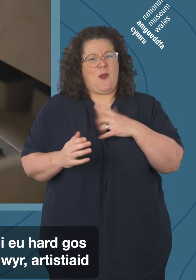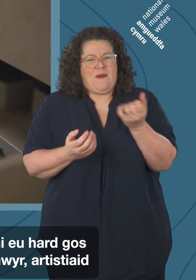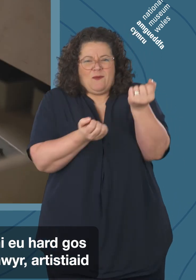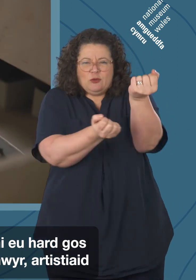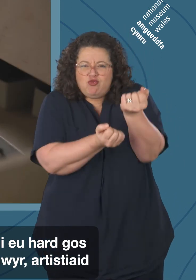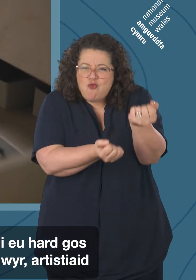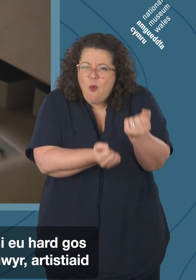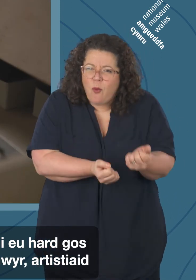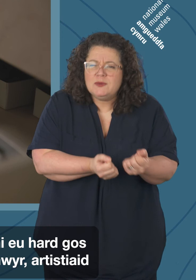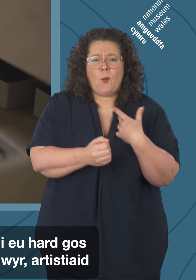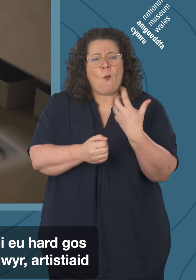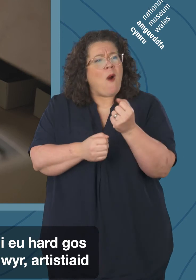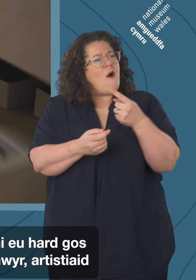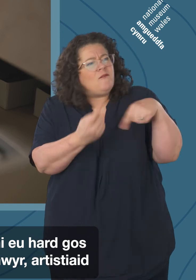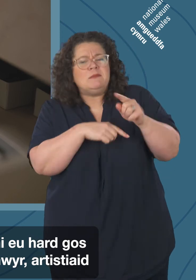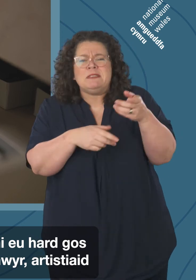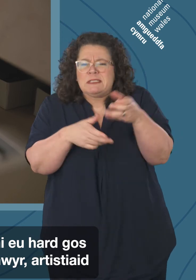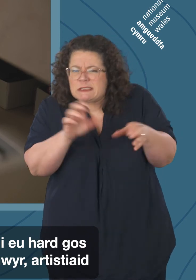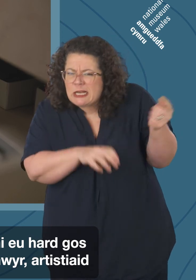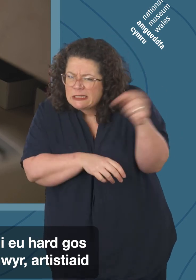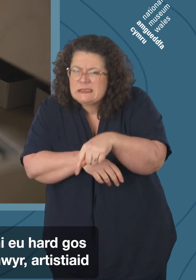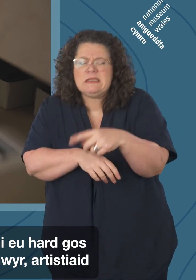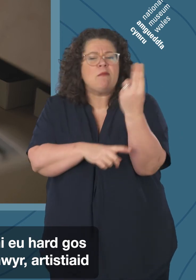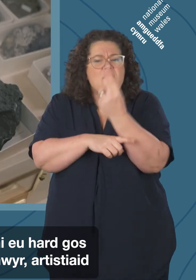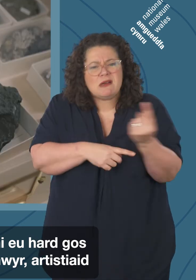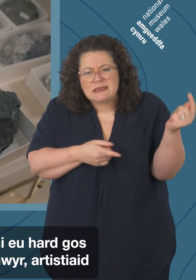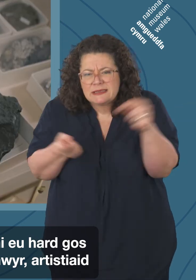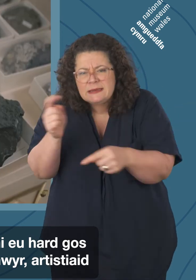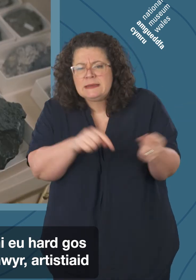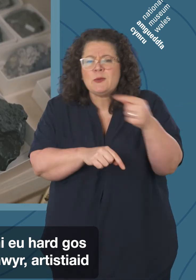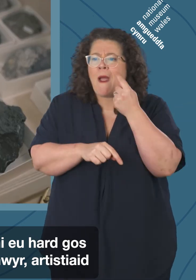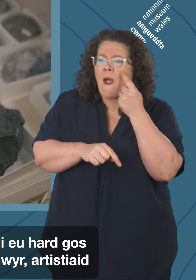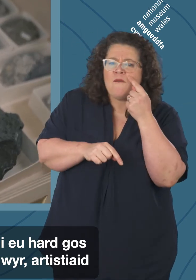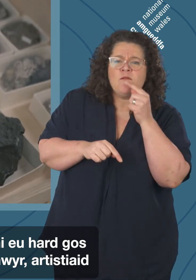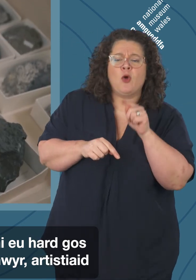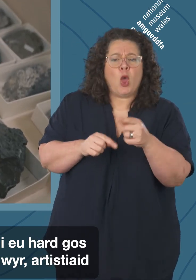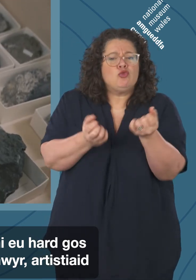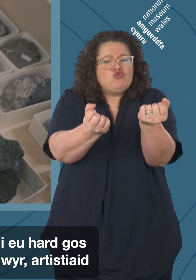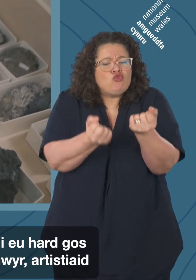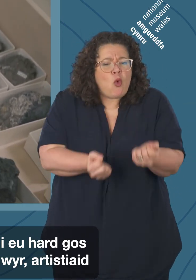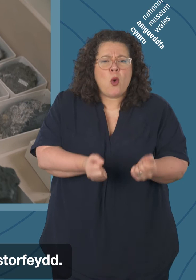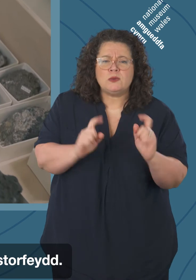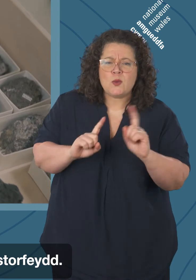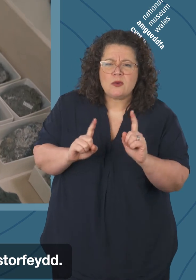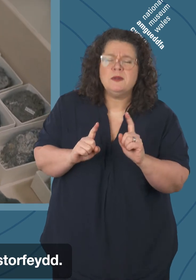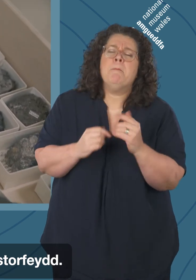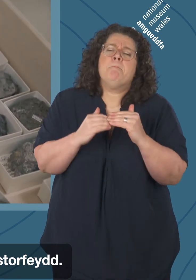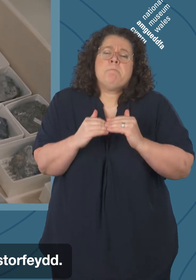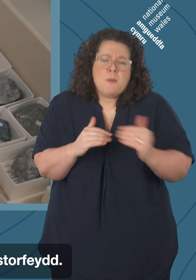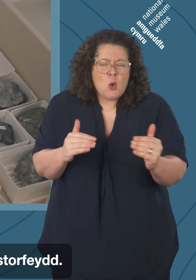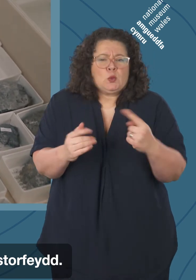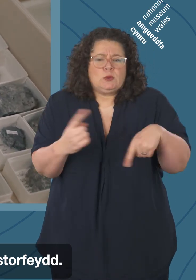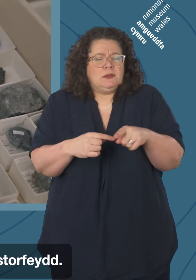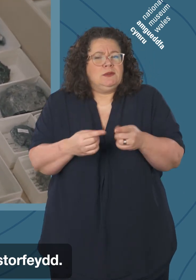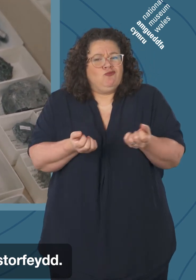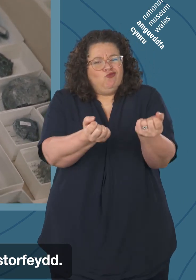'n ormod o lawr i ni a'i harddangos yn yr orielau, ond dewg artistiaid a grwpiau i